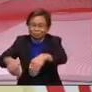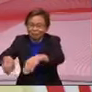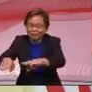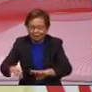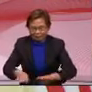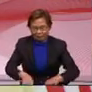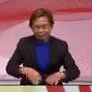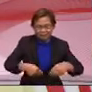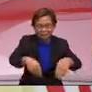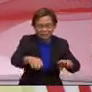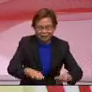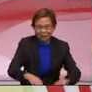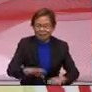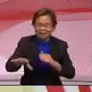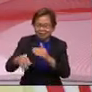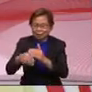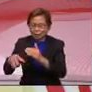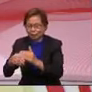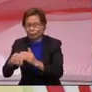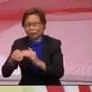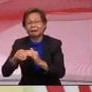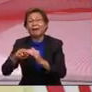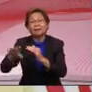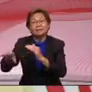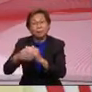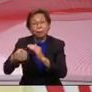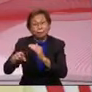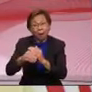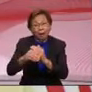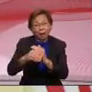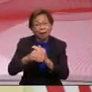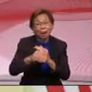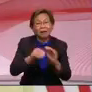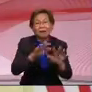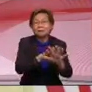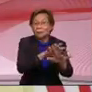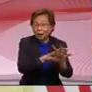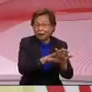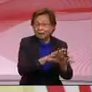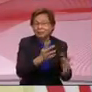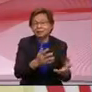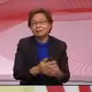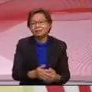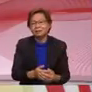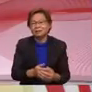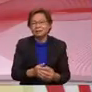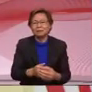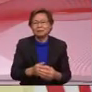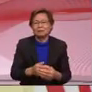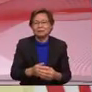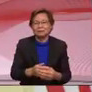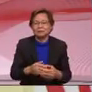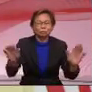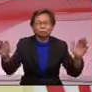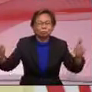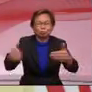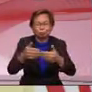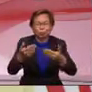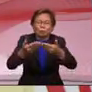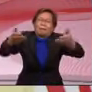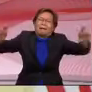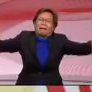sebagainya untuk menambahkan jemaah. Jadi kerana di luar, kawasan ini bukan kawasan tertutup, maka kita bersetuju